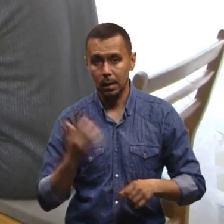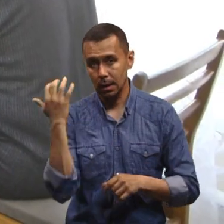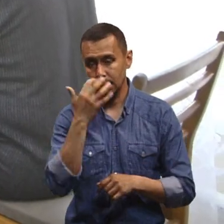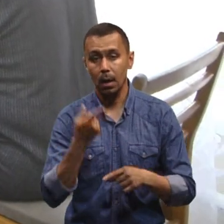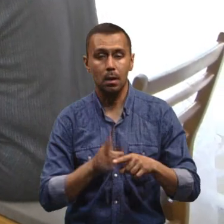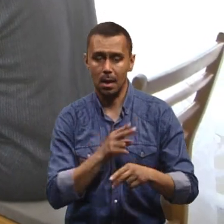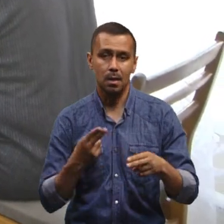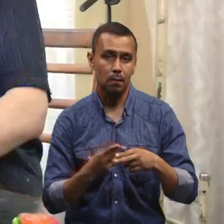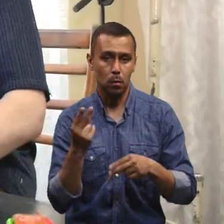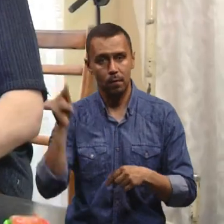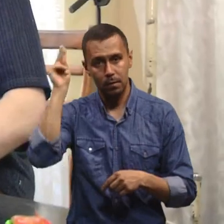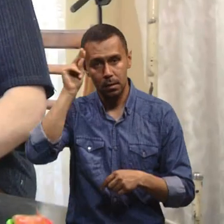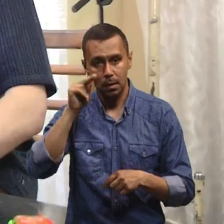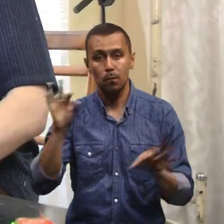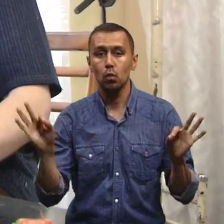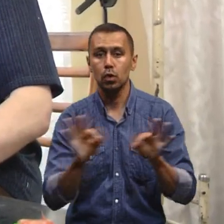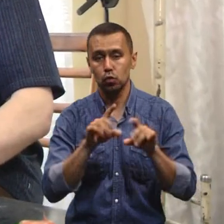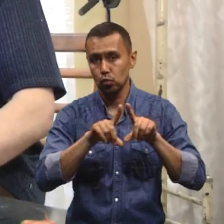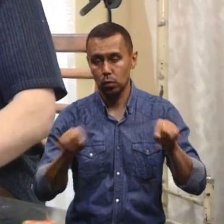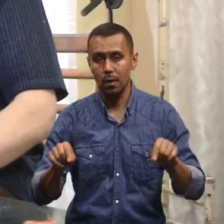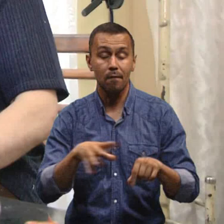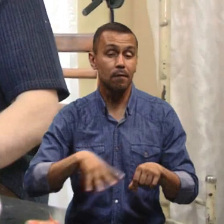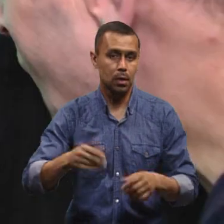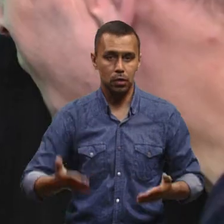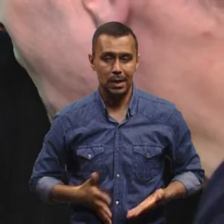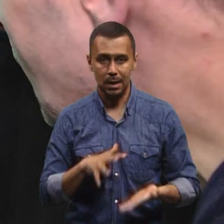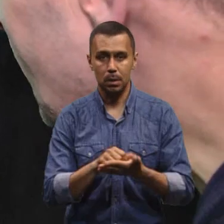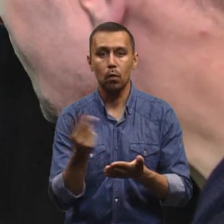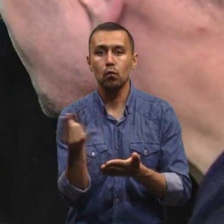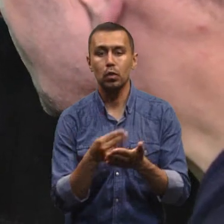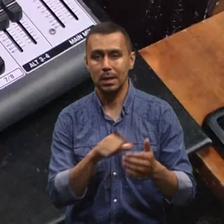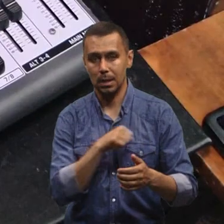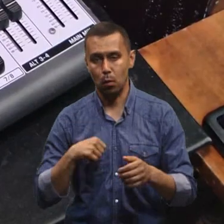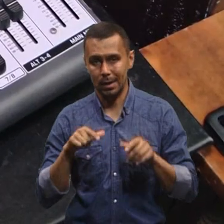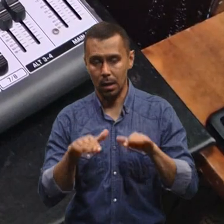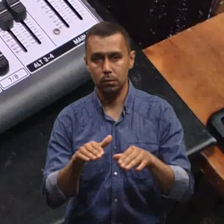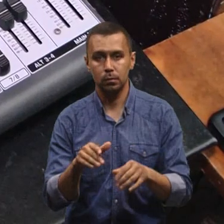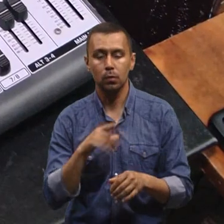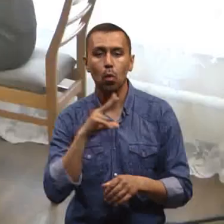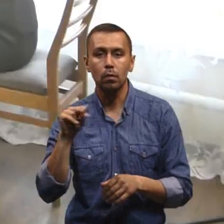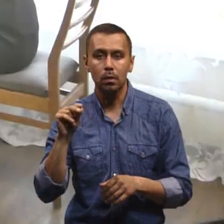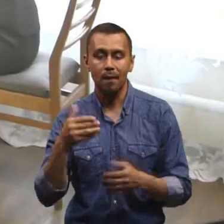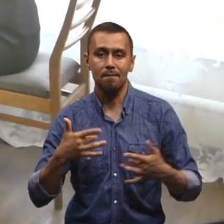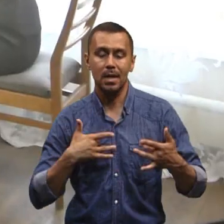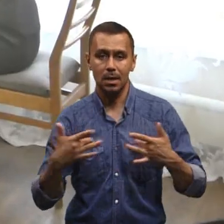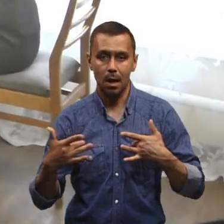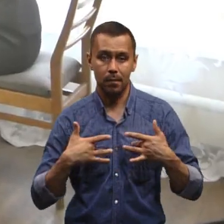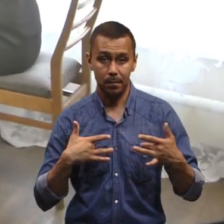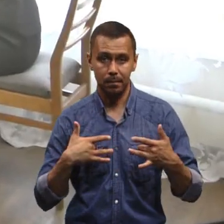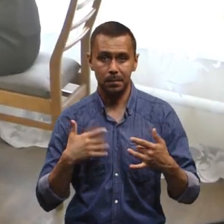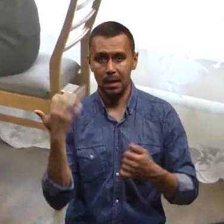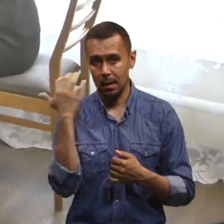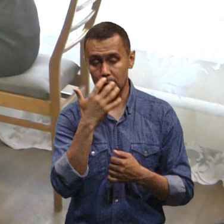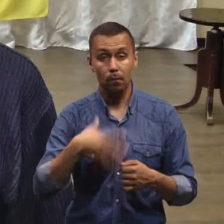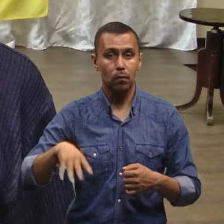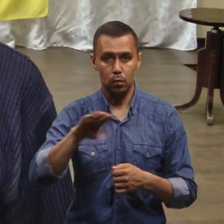та це не завадило йому вчитися і в музичній школі, та все життя займатися в художній самодіяльності, озвучувати вистави для аудіопорталів незрячих